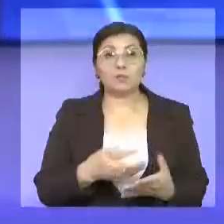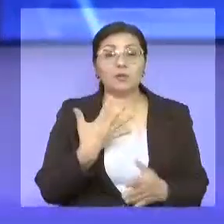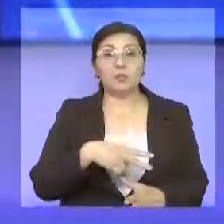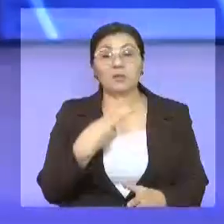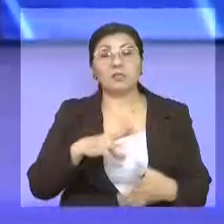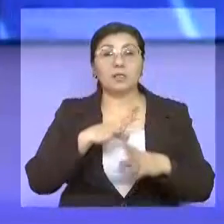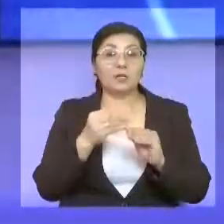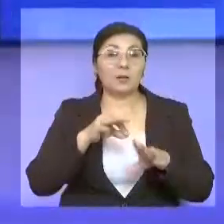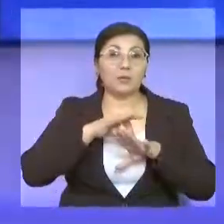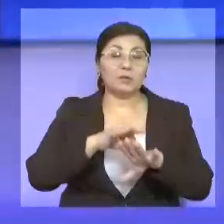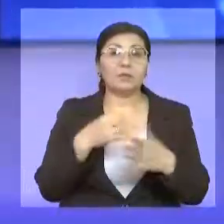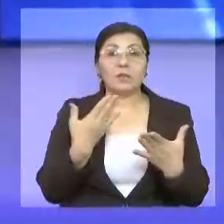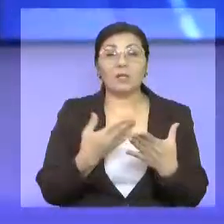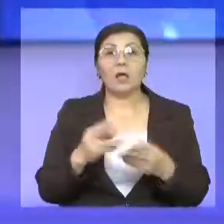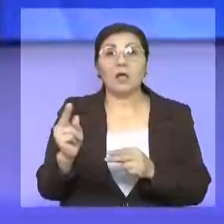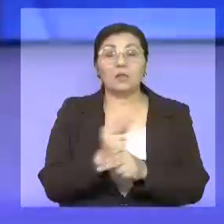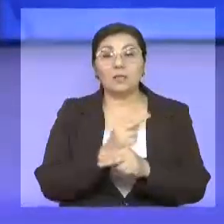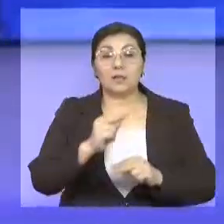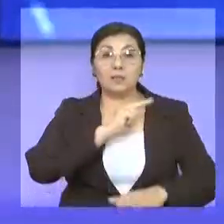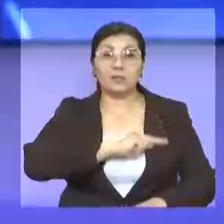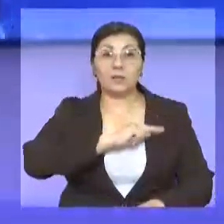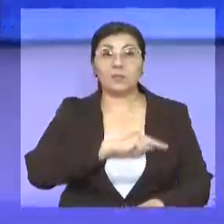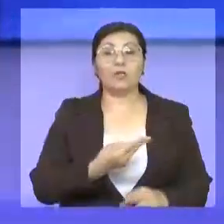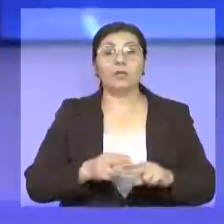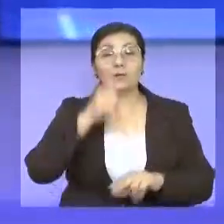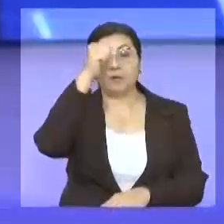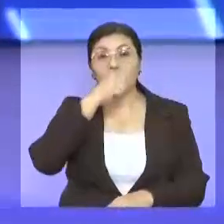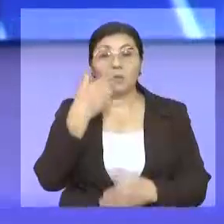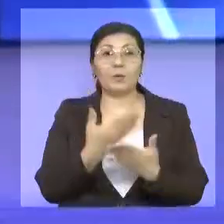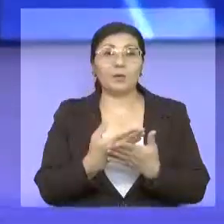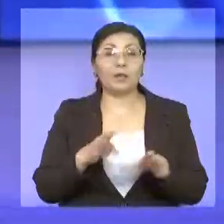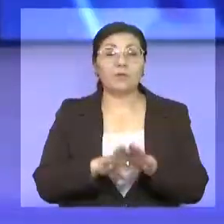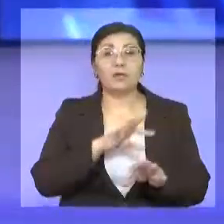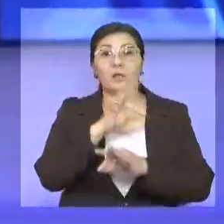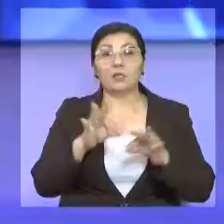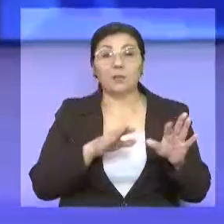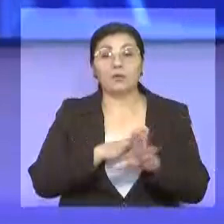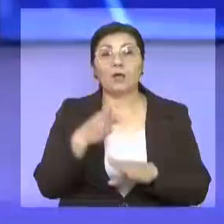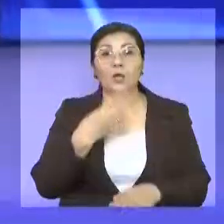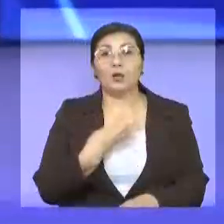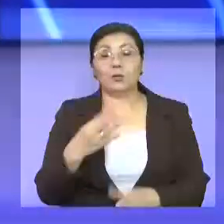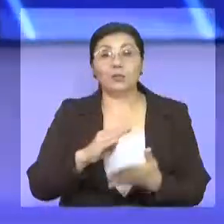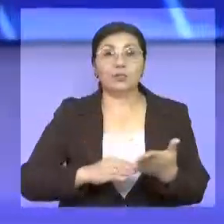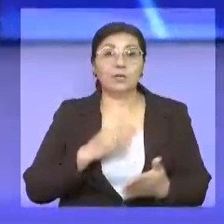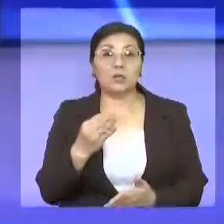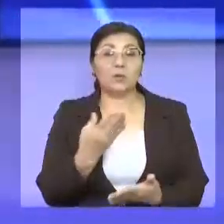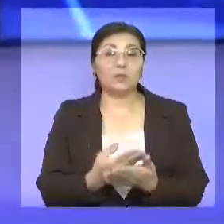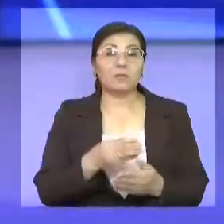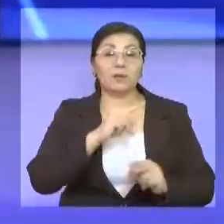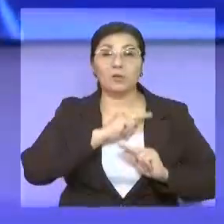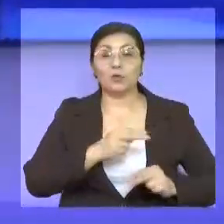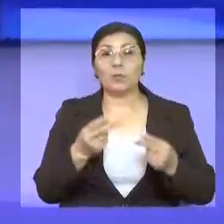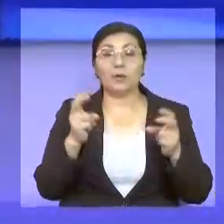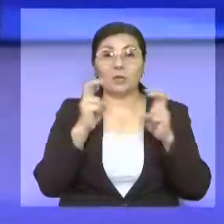и в итоге были проведены соответствующие строительные работы в этом году в рамках данного проекта реализуется 44 заявки ход этих работ